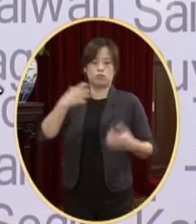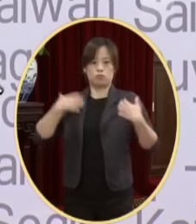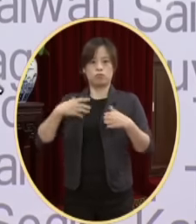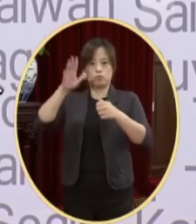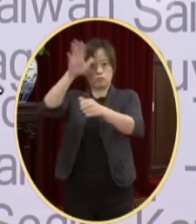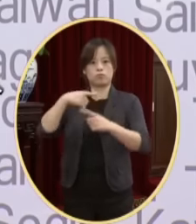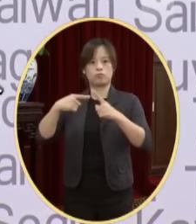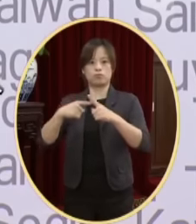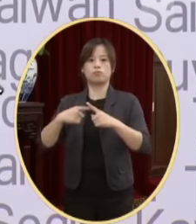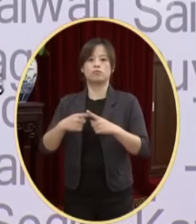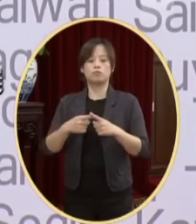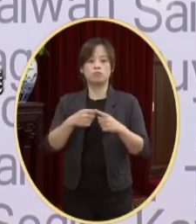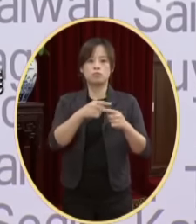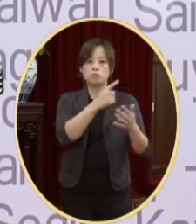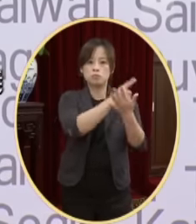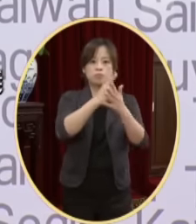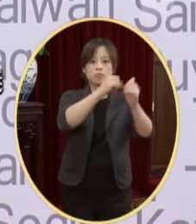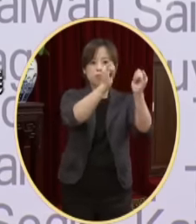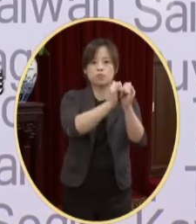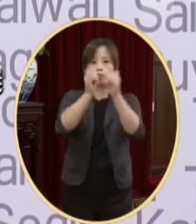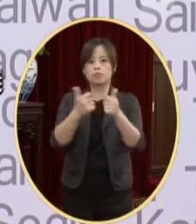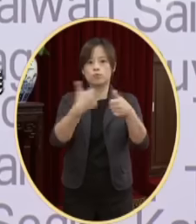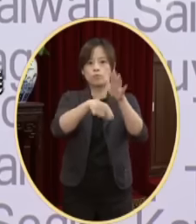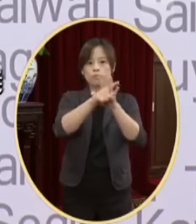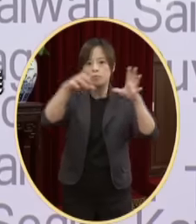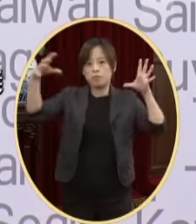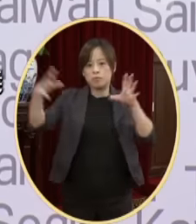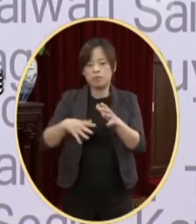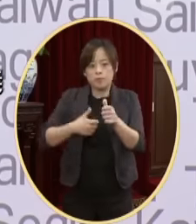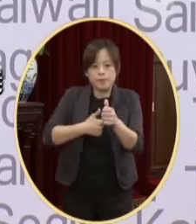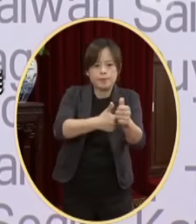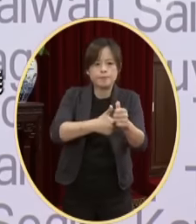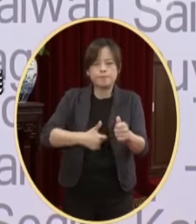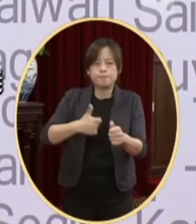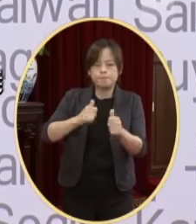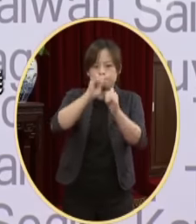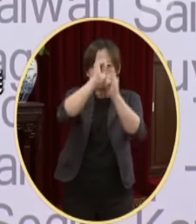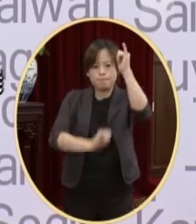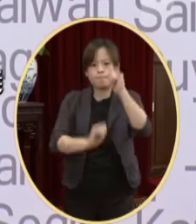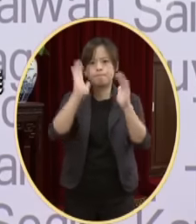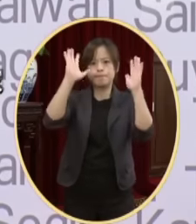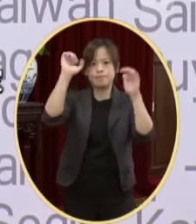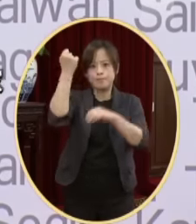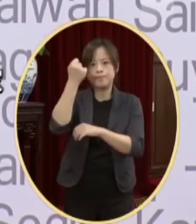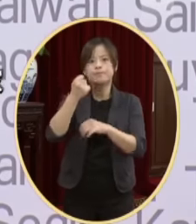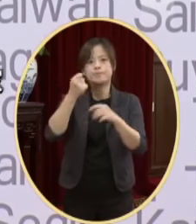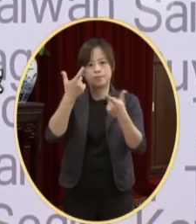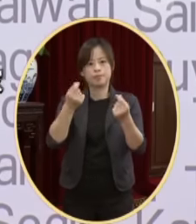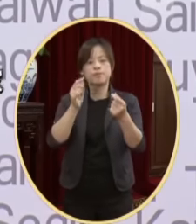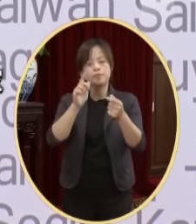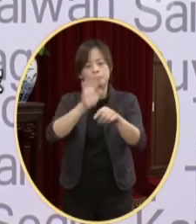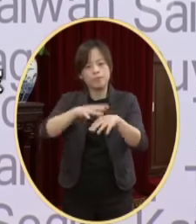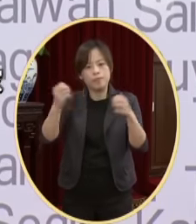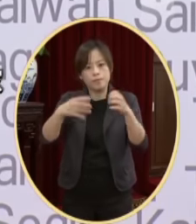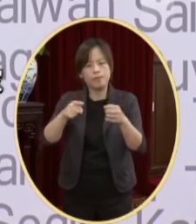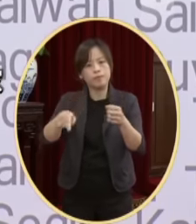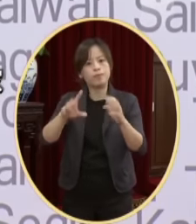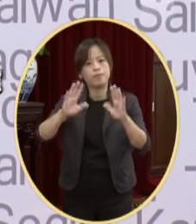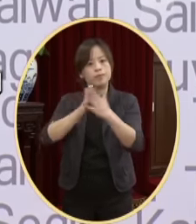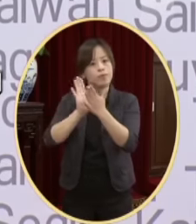人，与各族代表共同追求历史正义，也会对等地协商这个国